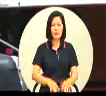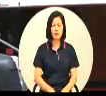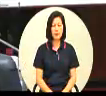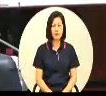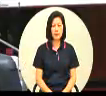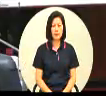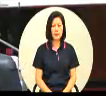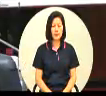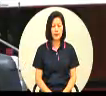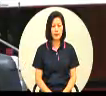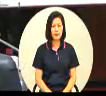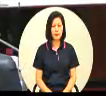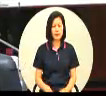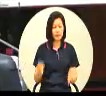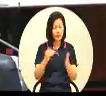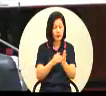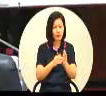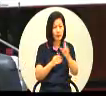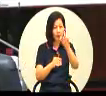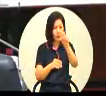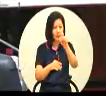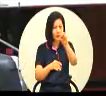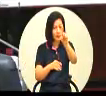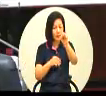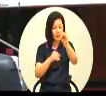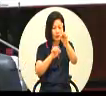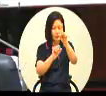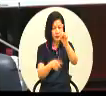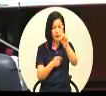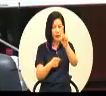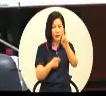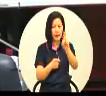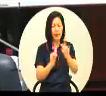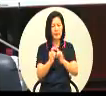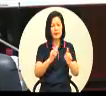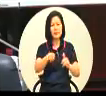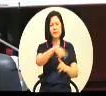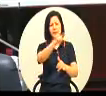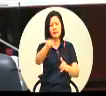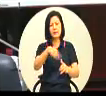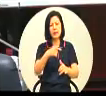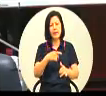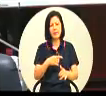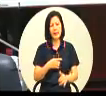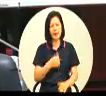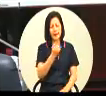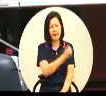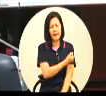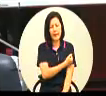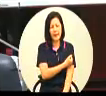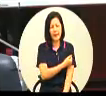相信十一月应该是百姓非常痛苦的指数之一